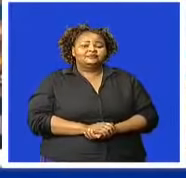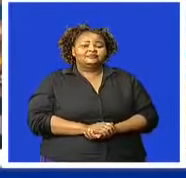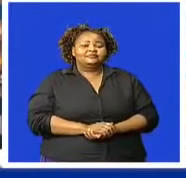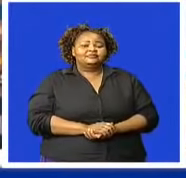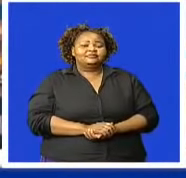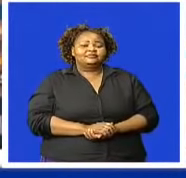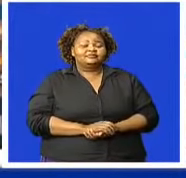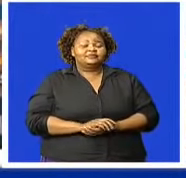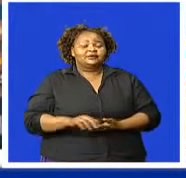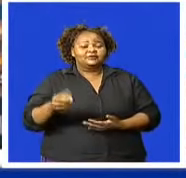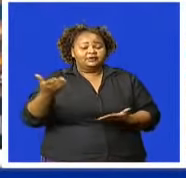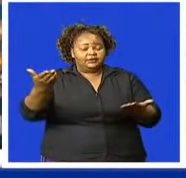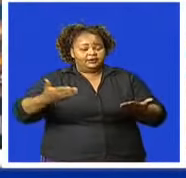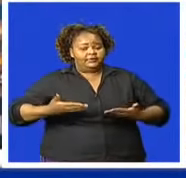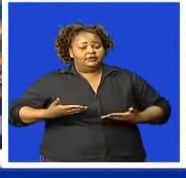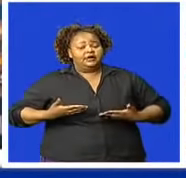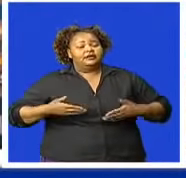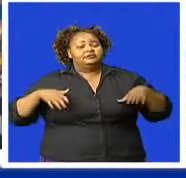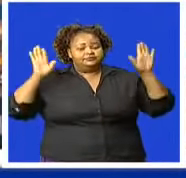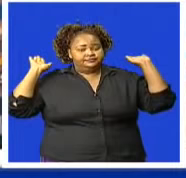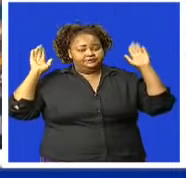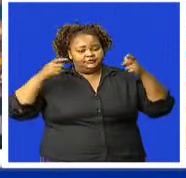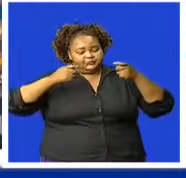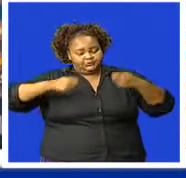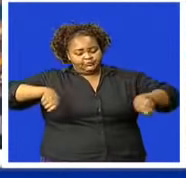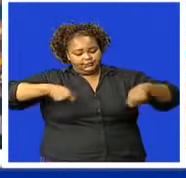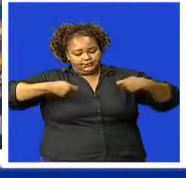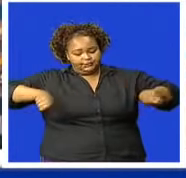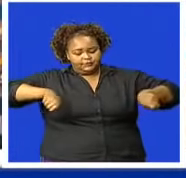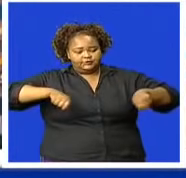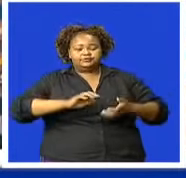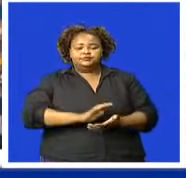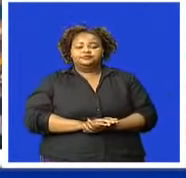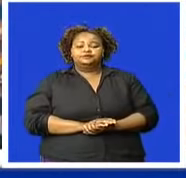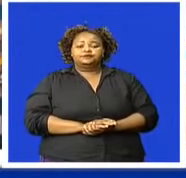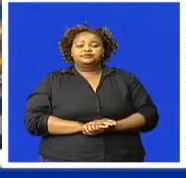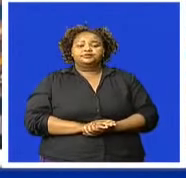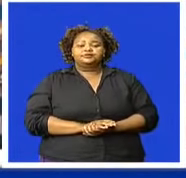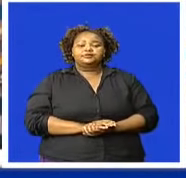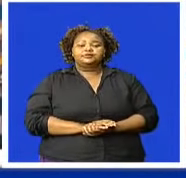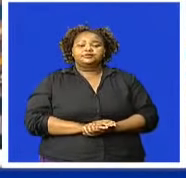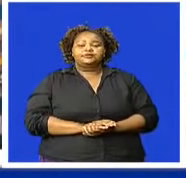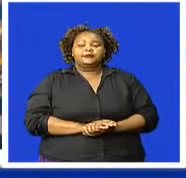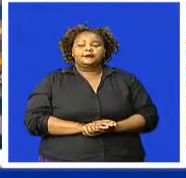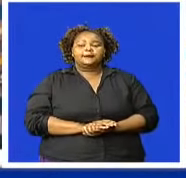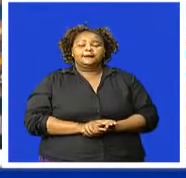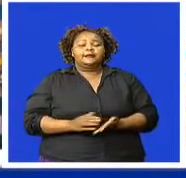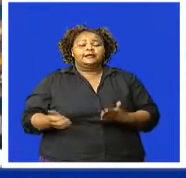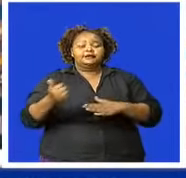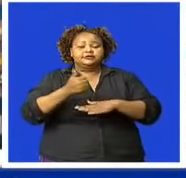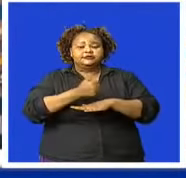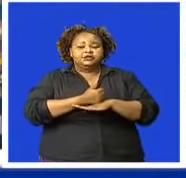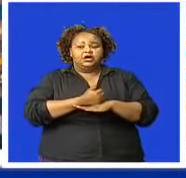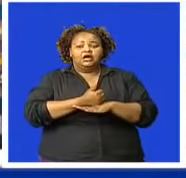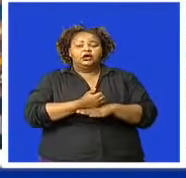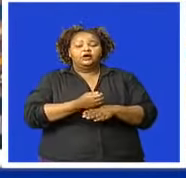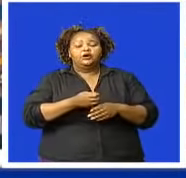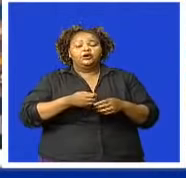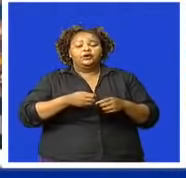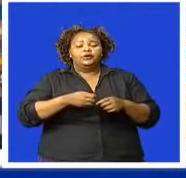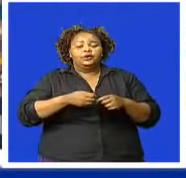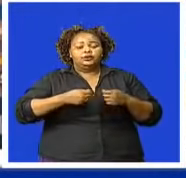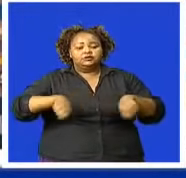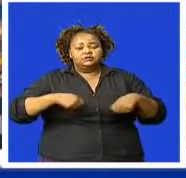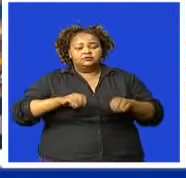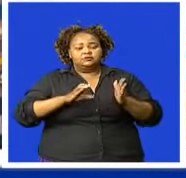Asikuvusele ngwane lomuhle siphinde sikwamukele kunathi Tindzaba temidlalo. Umphathi wenhlangano le engamele tinhlangano tetemidlalo lapha